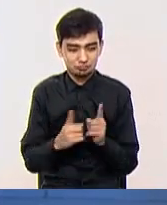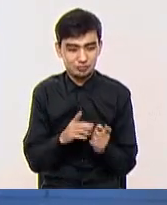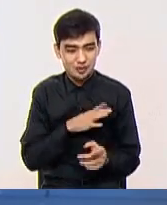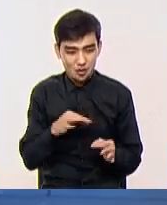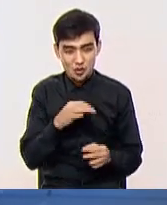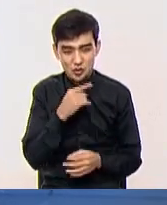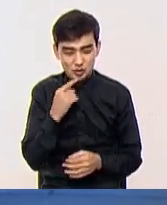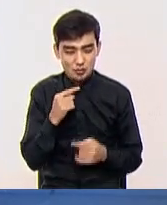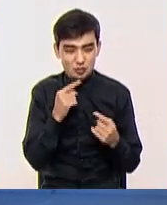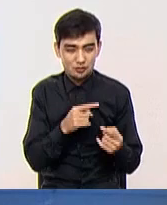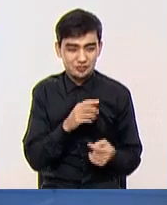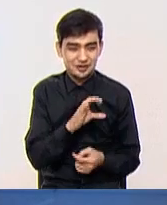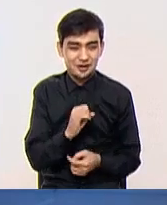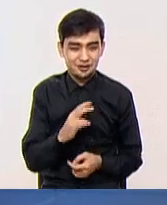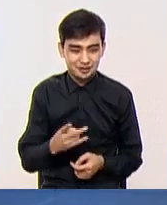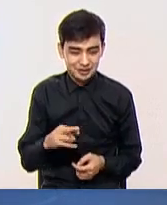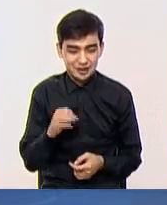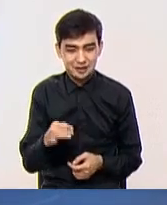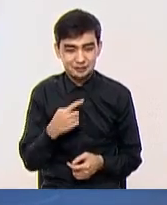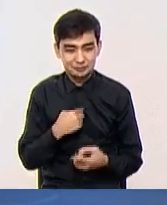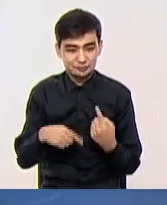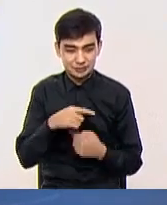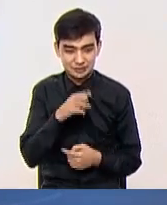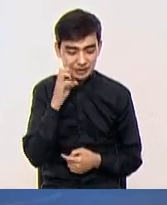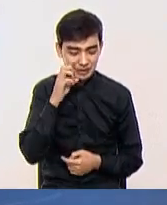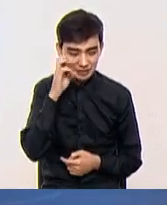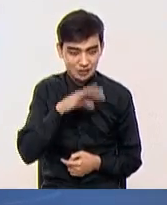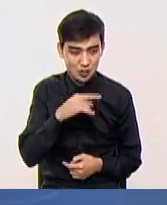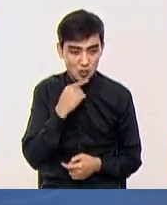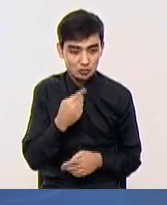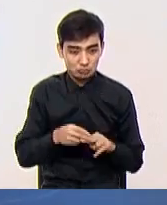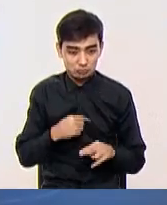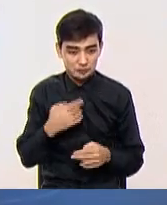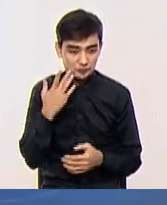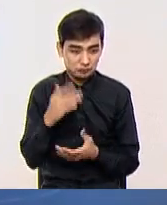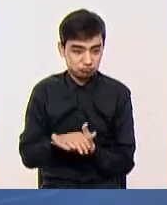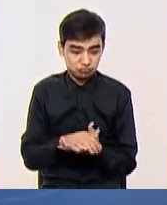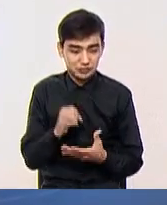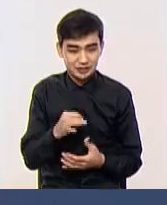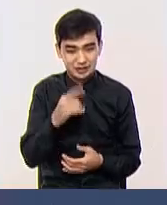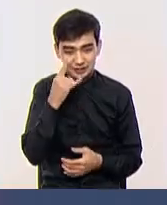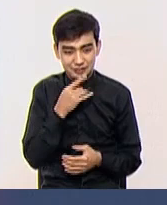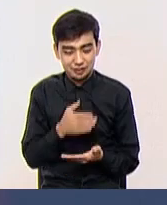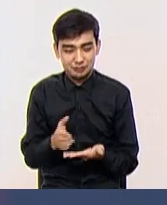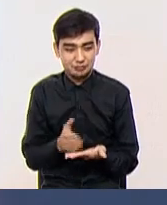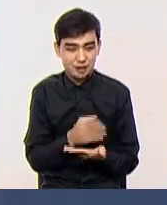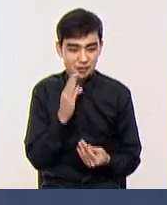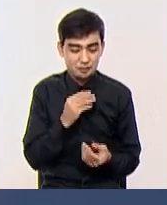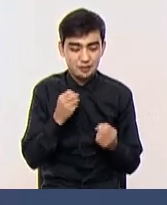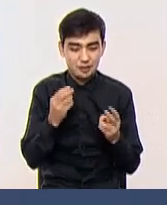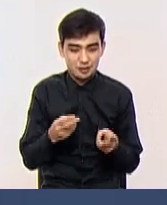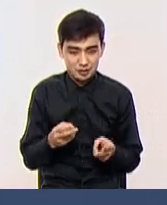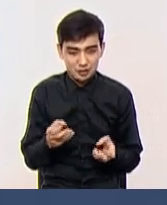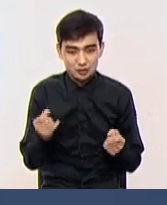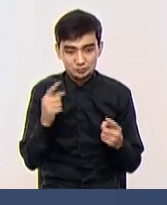против россии а эта страна наш стратегический партнер возможно лишь ту казахстан останется в стороне спросим у